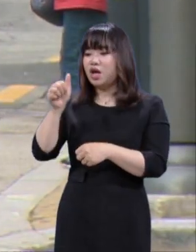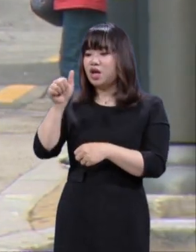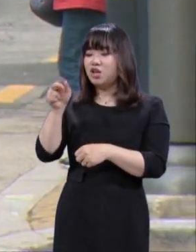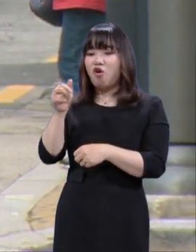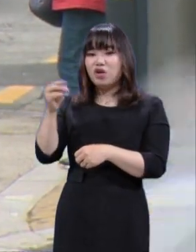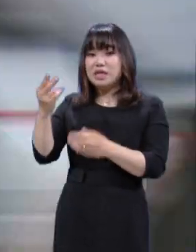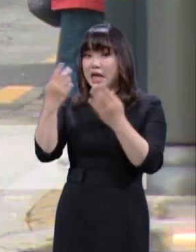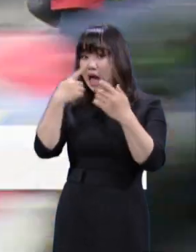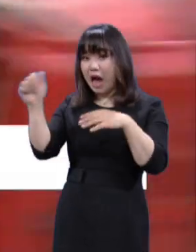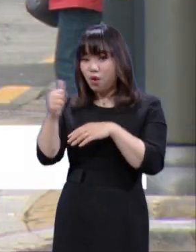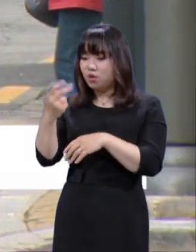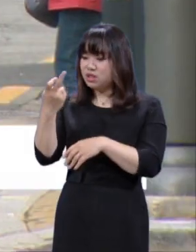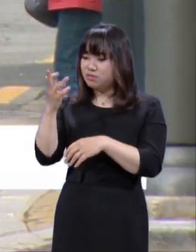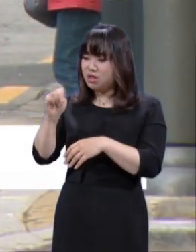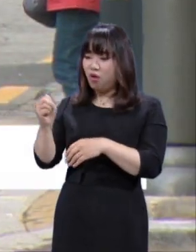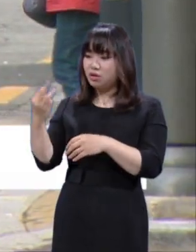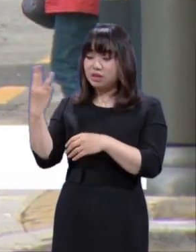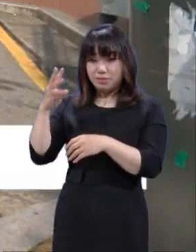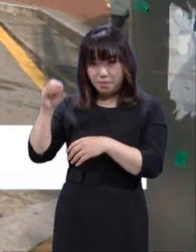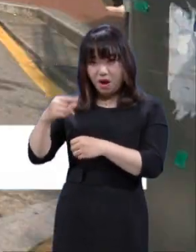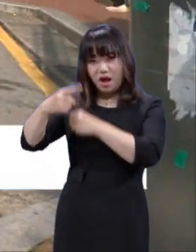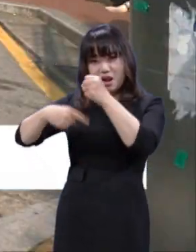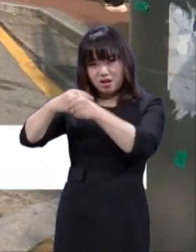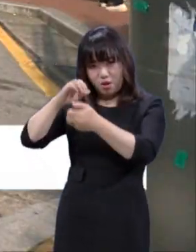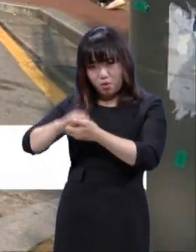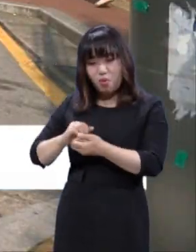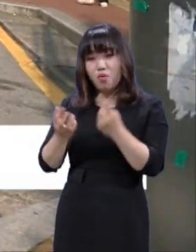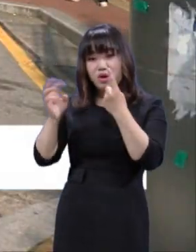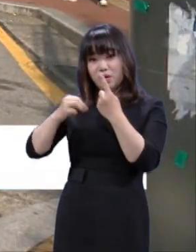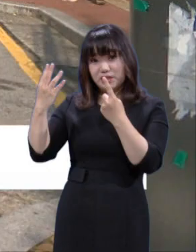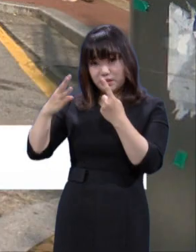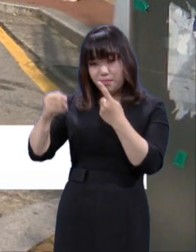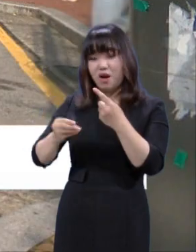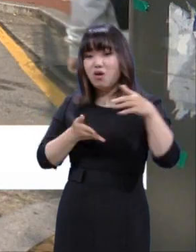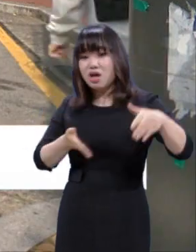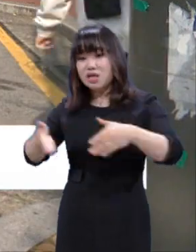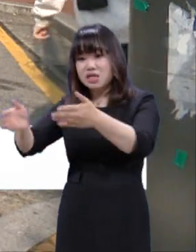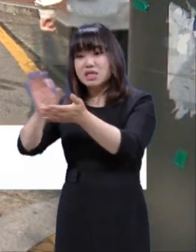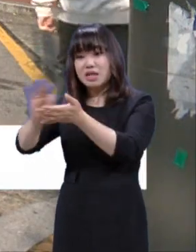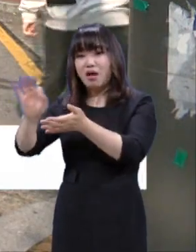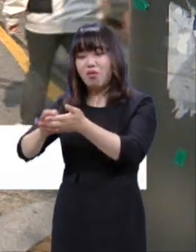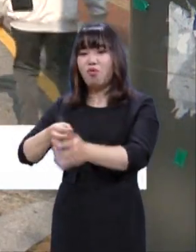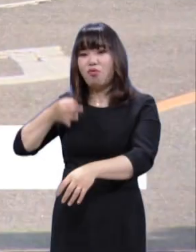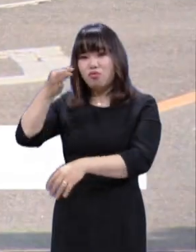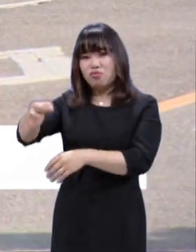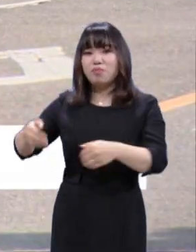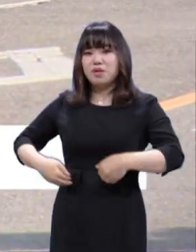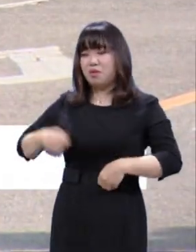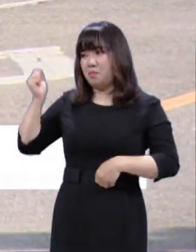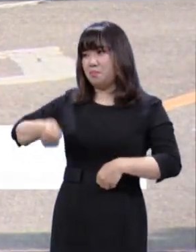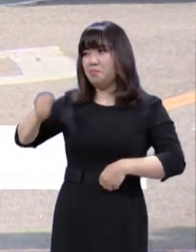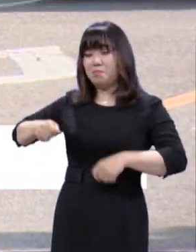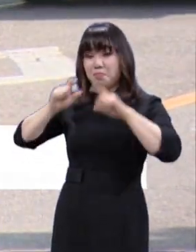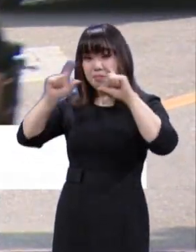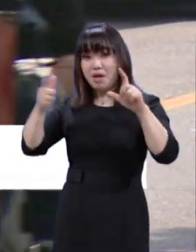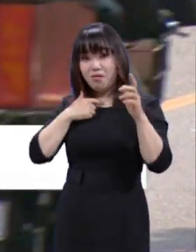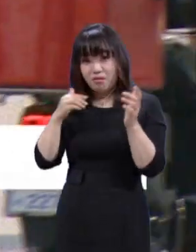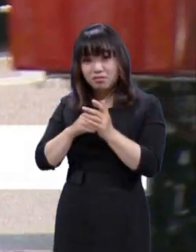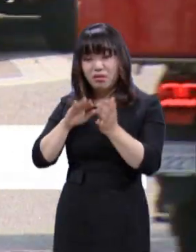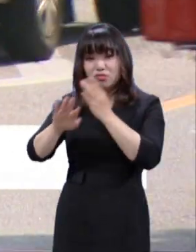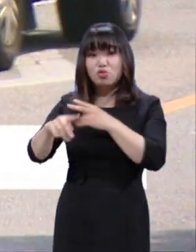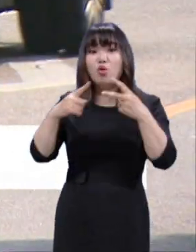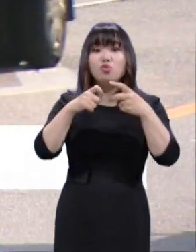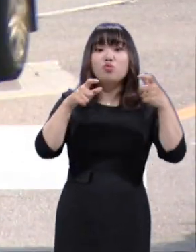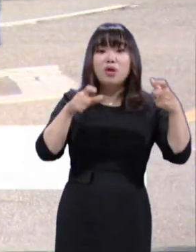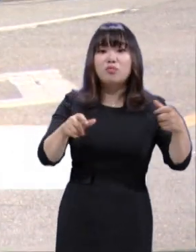부당이득금 12억 3천만 원과 매년 1억 4천만 원의 도로 점용료를 지급해야 한다고 판결했지만